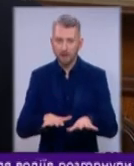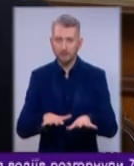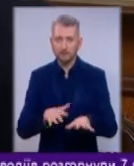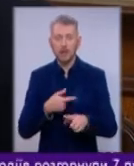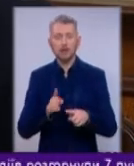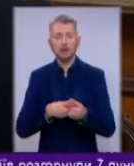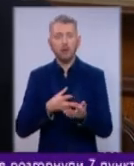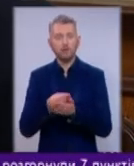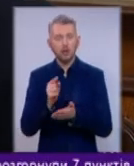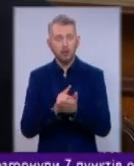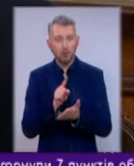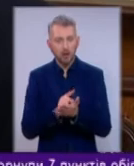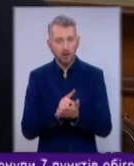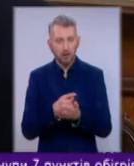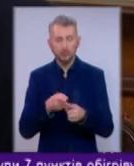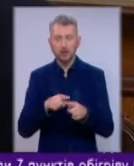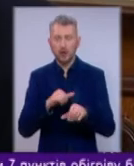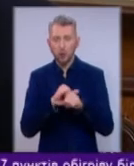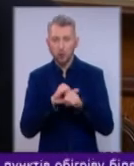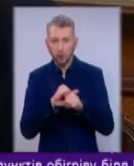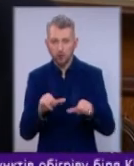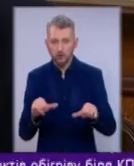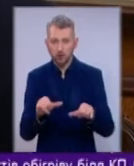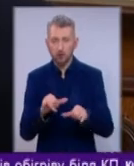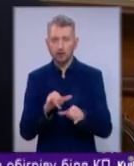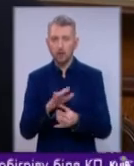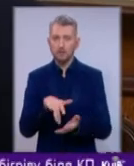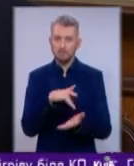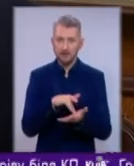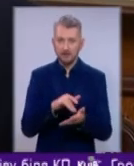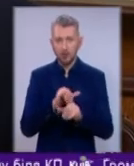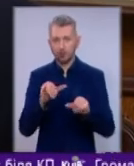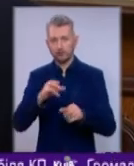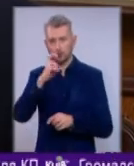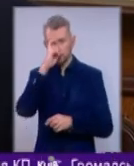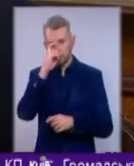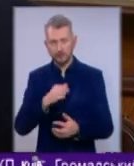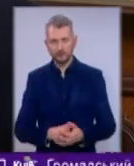Це сплата податків, це розвиток як міста, це розвиток держави.